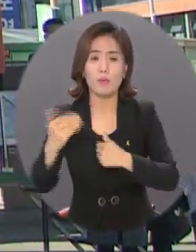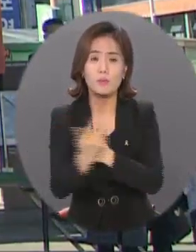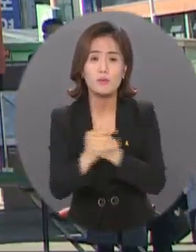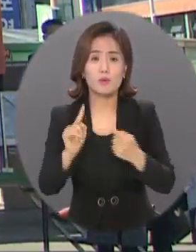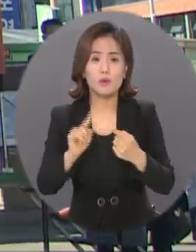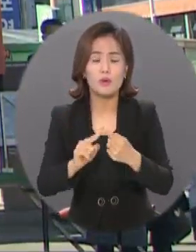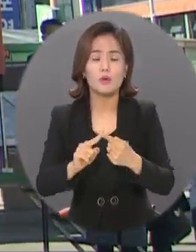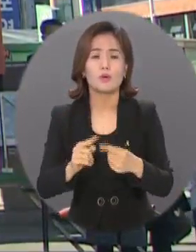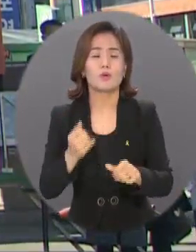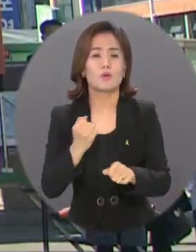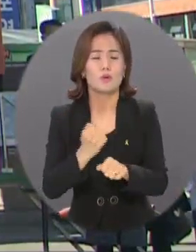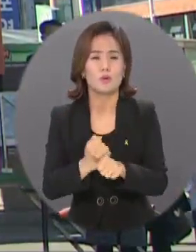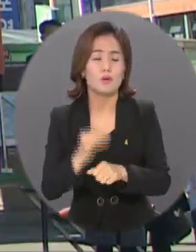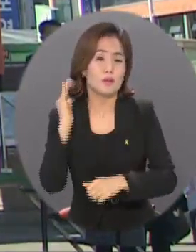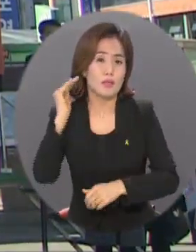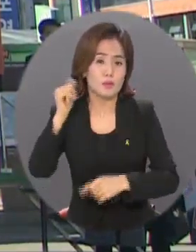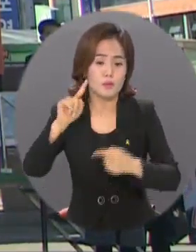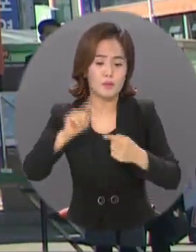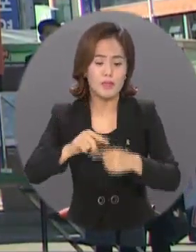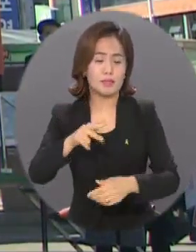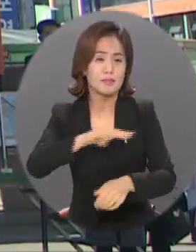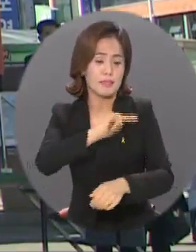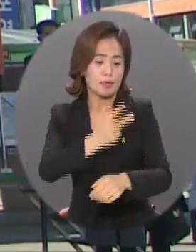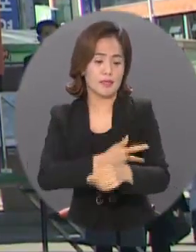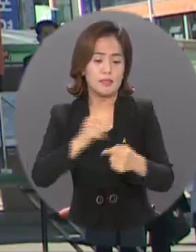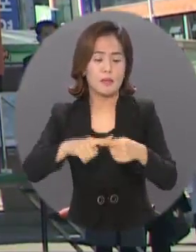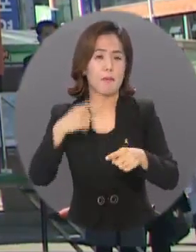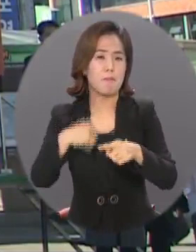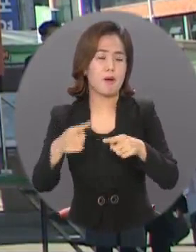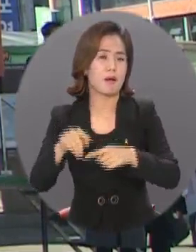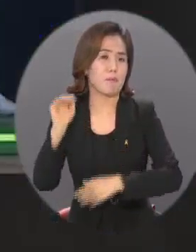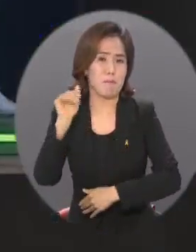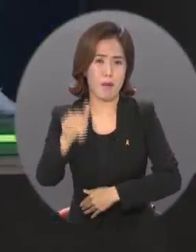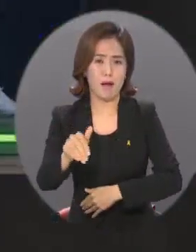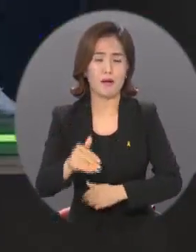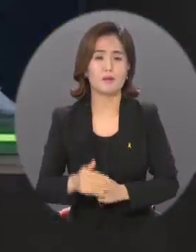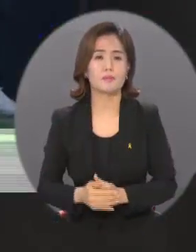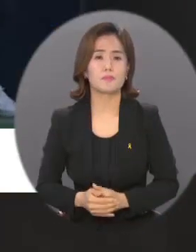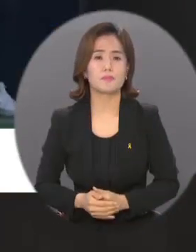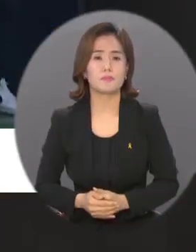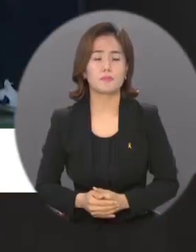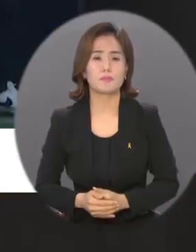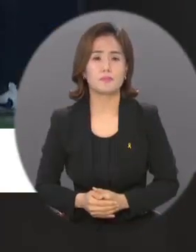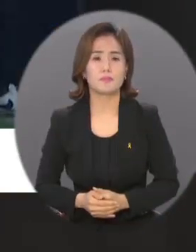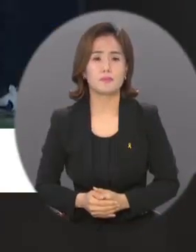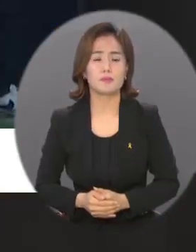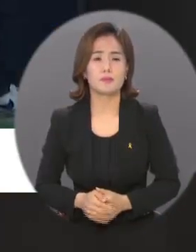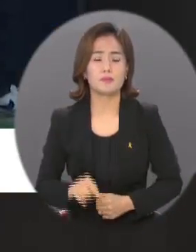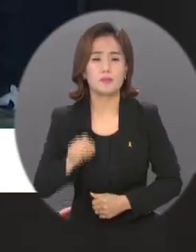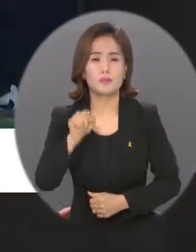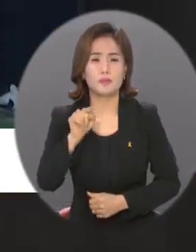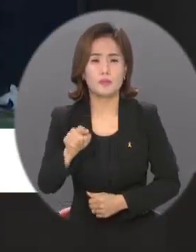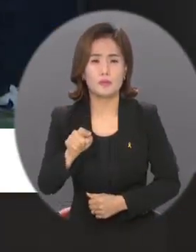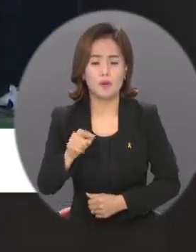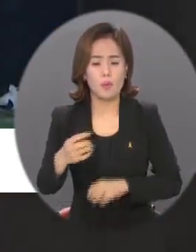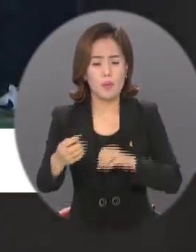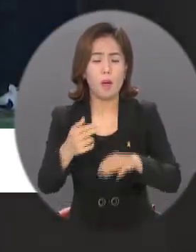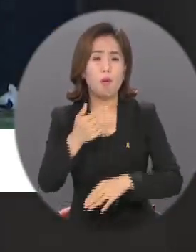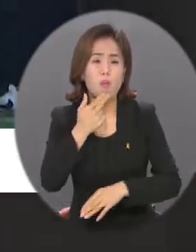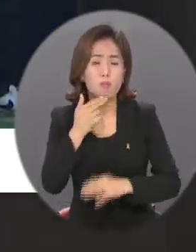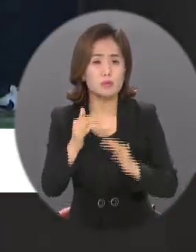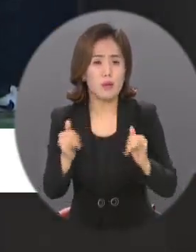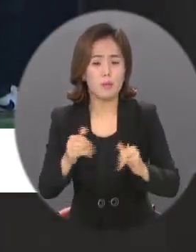인식을 꼬집으며 대통령 자격을 평가절하했습니다. 그런 답도 머릿속에 없는